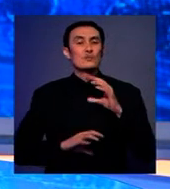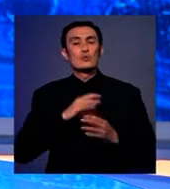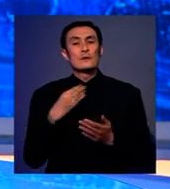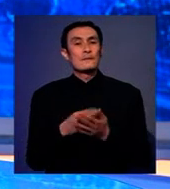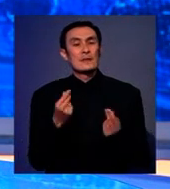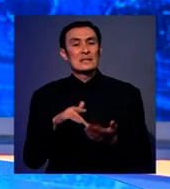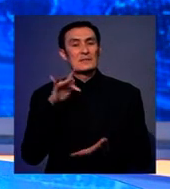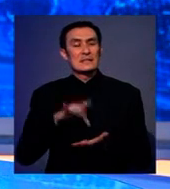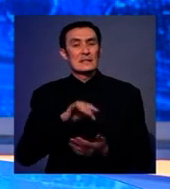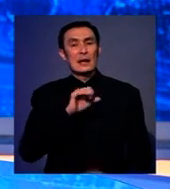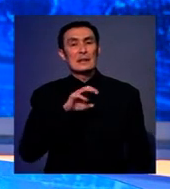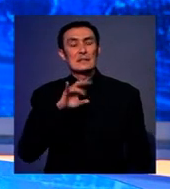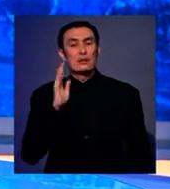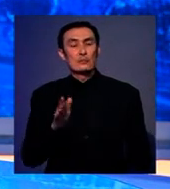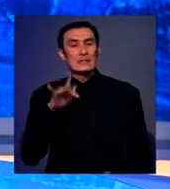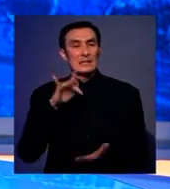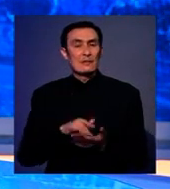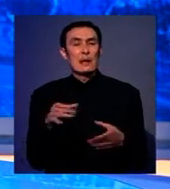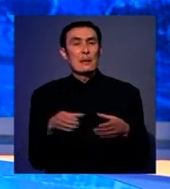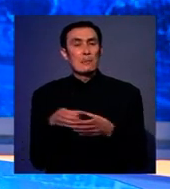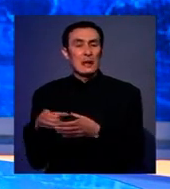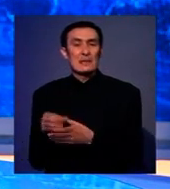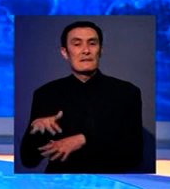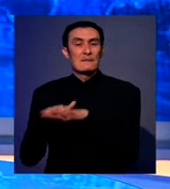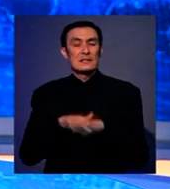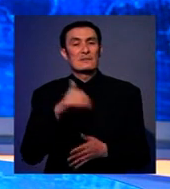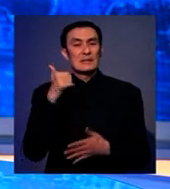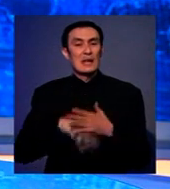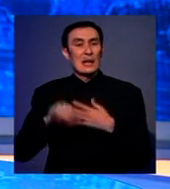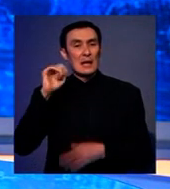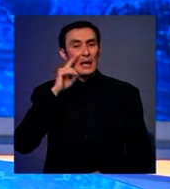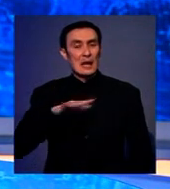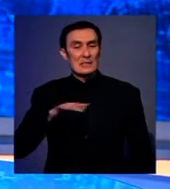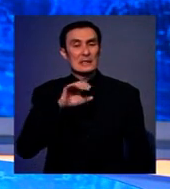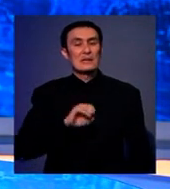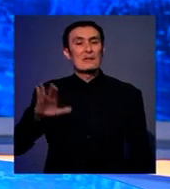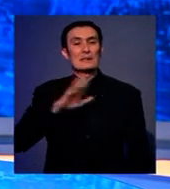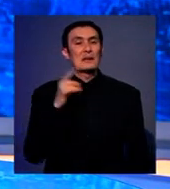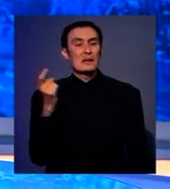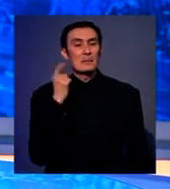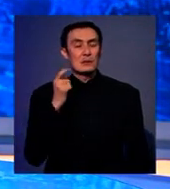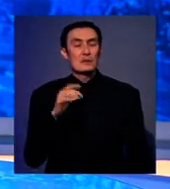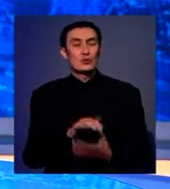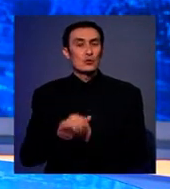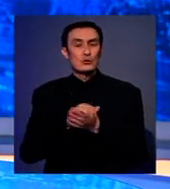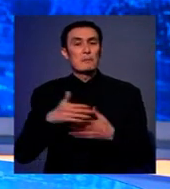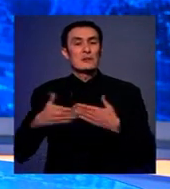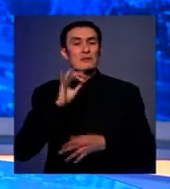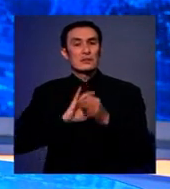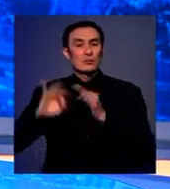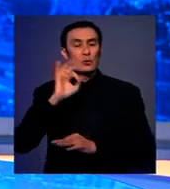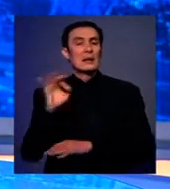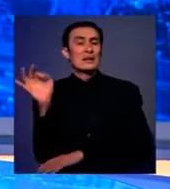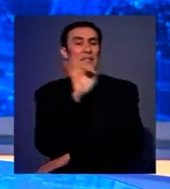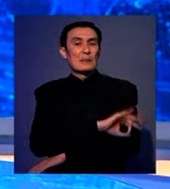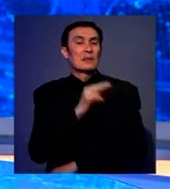Международный финансовый центр «Астана» станет хабом для компаний-инвесторов стран Центральной Азии, Евразийского экономического союза, Ближнего Востока, Западного